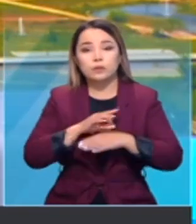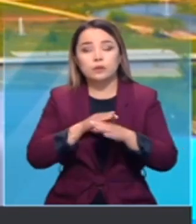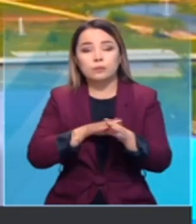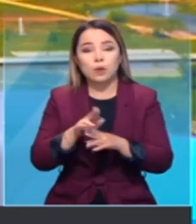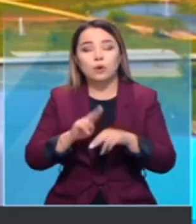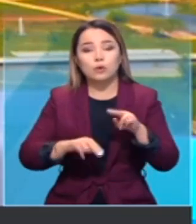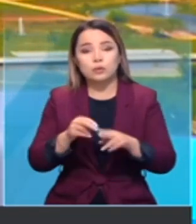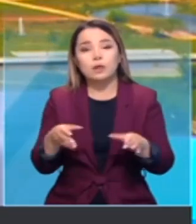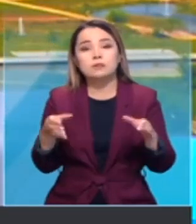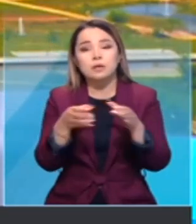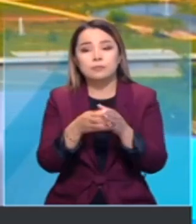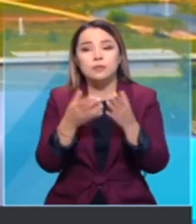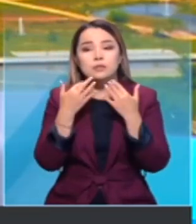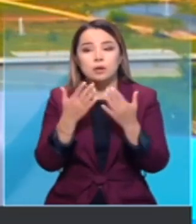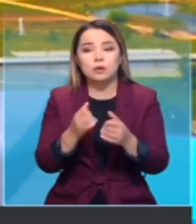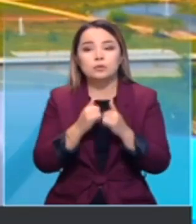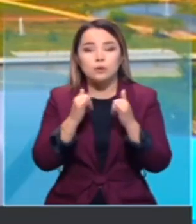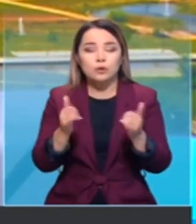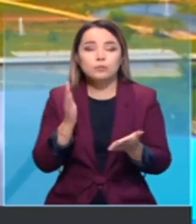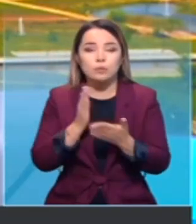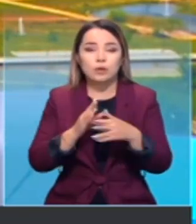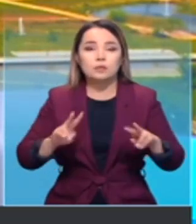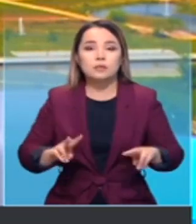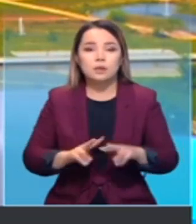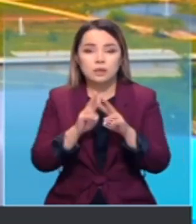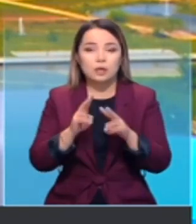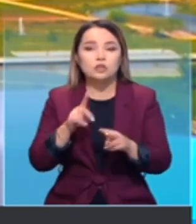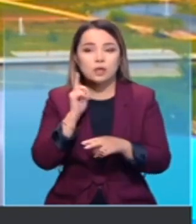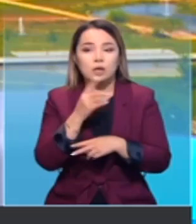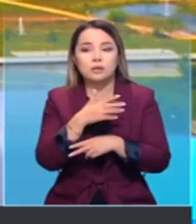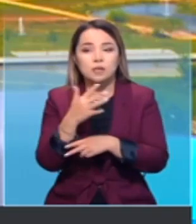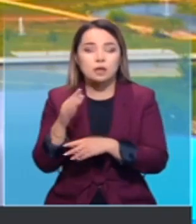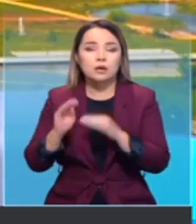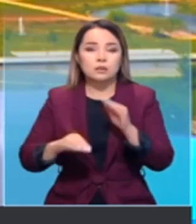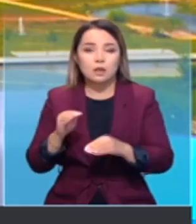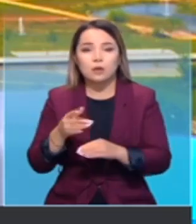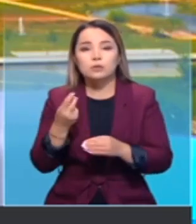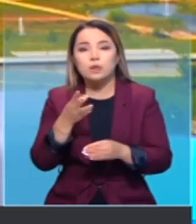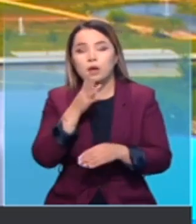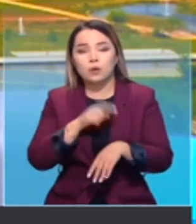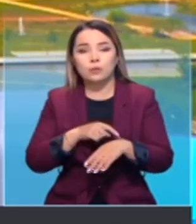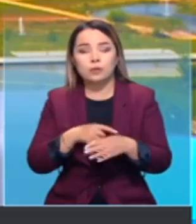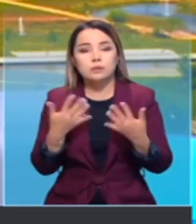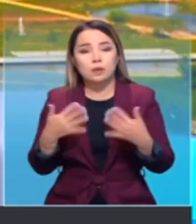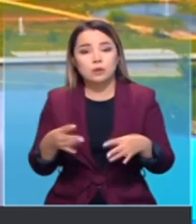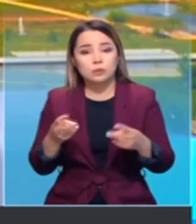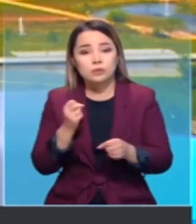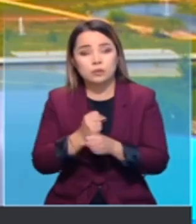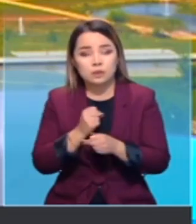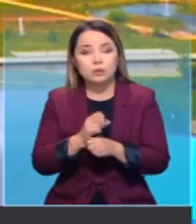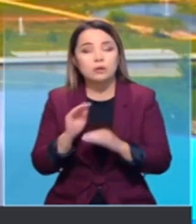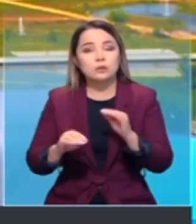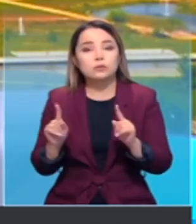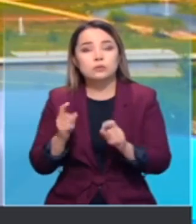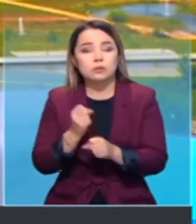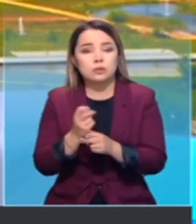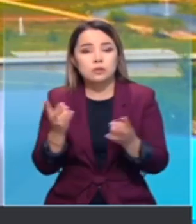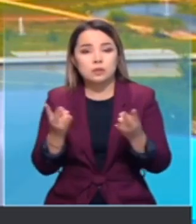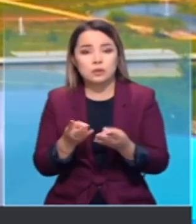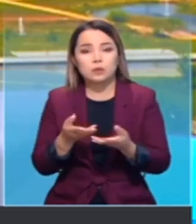құрылыс компанияларына да талап күшеймек. Астананы жасыл қалаға айналдыруға қанша уақыт кетеді? Ол үшін не істеу қажет? Тілші